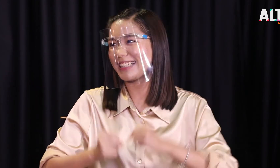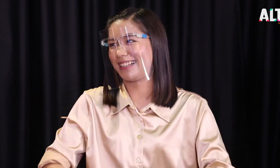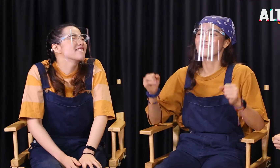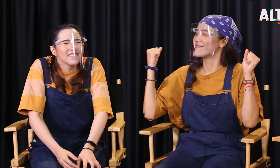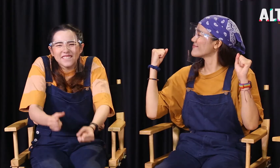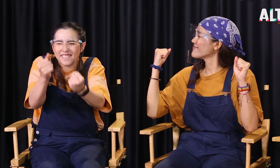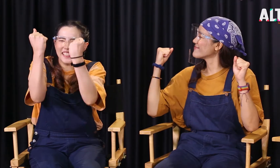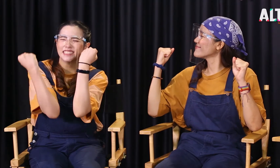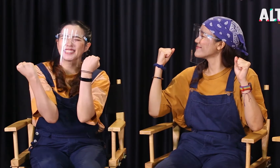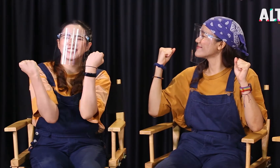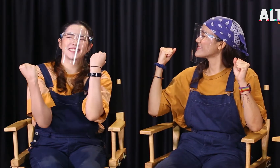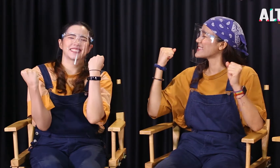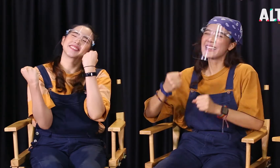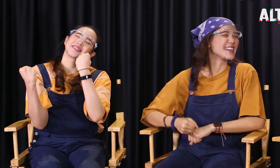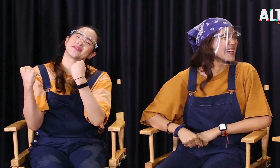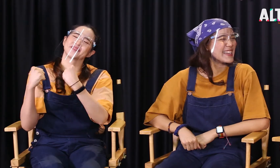แล้วจ้ะ